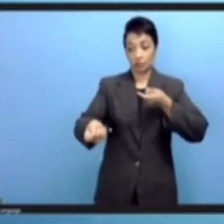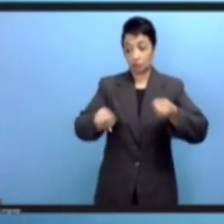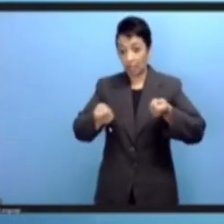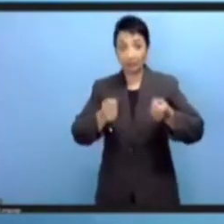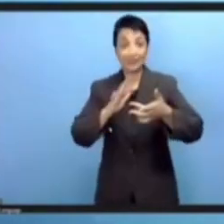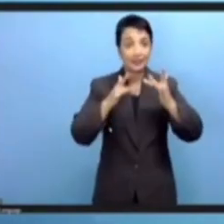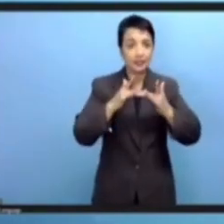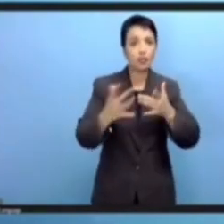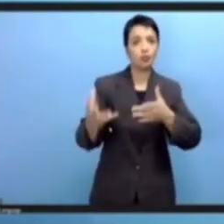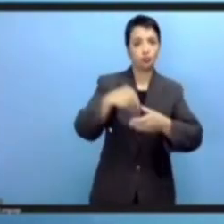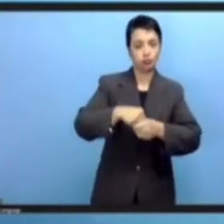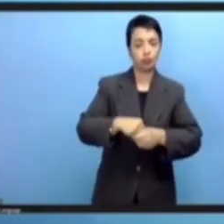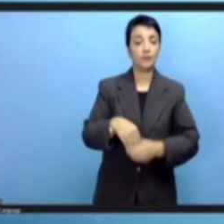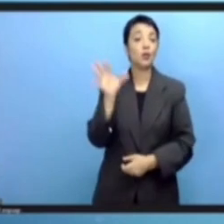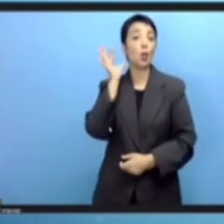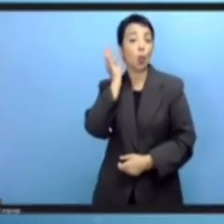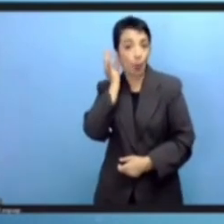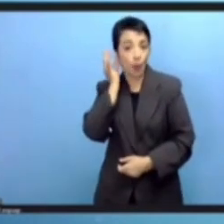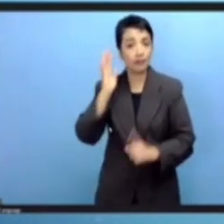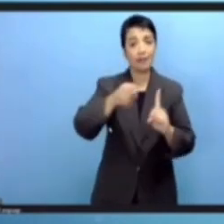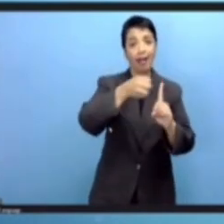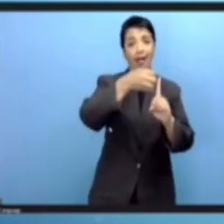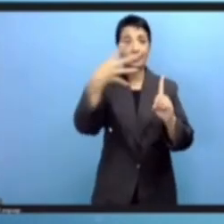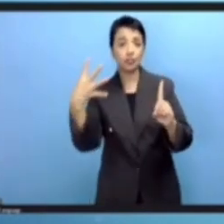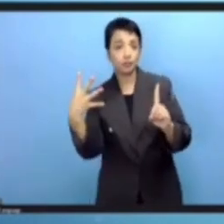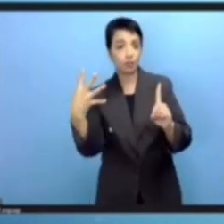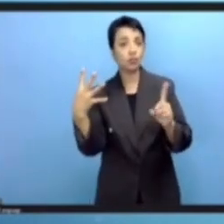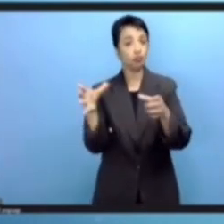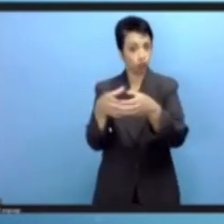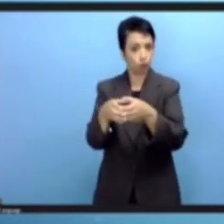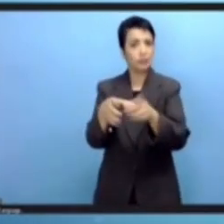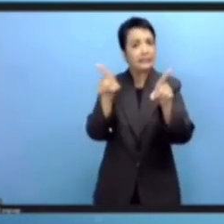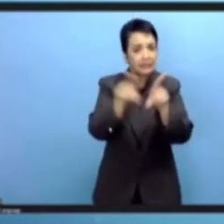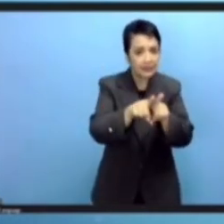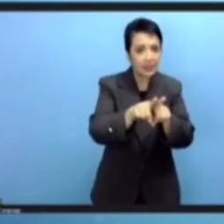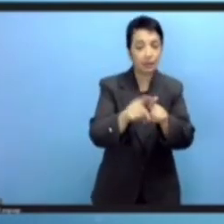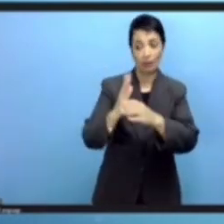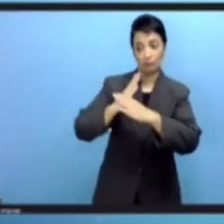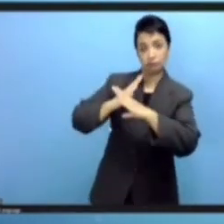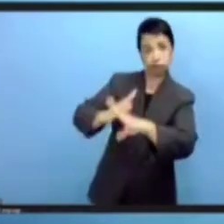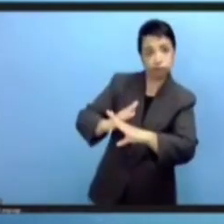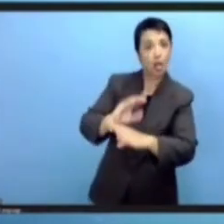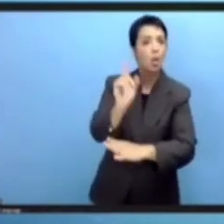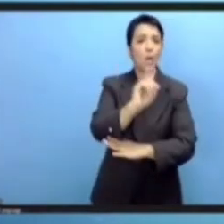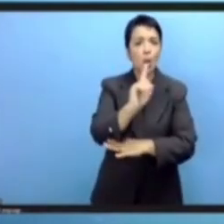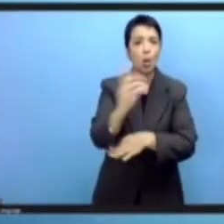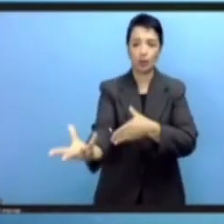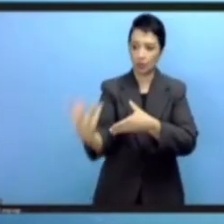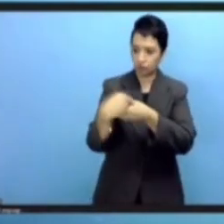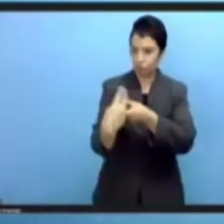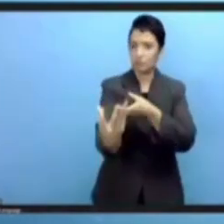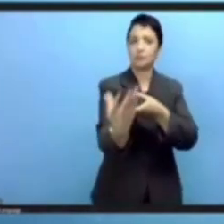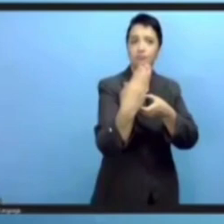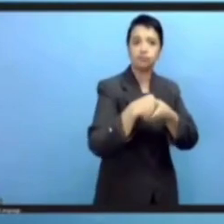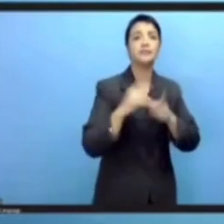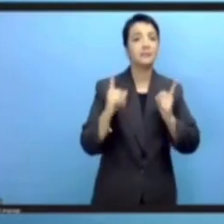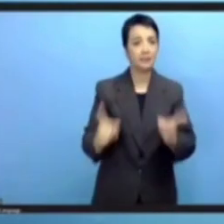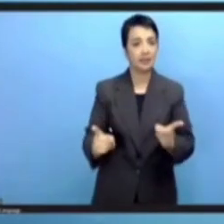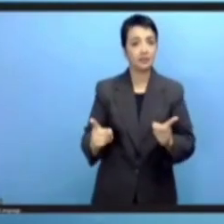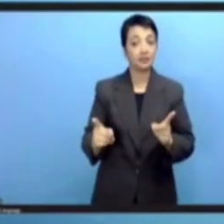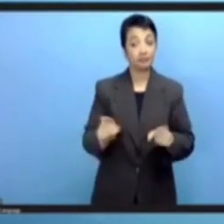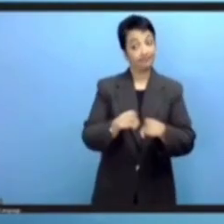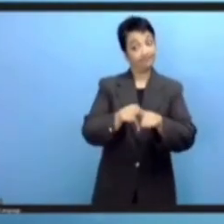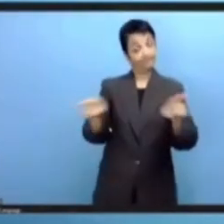devraient donc représenter les populations marginalisées, les femmes comme les groupes LGBT devraient également être